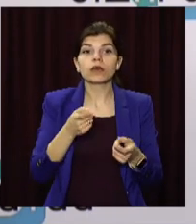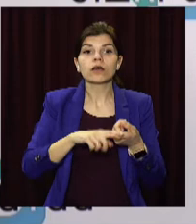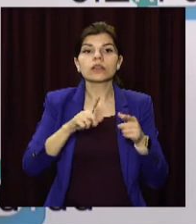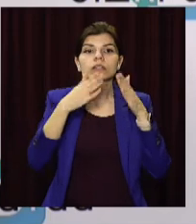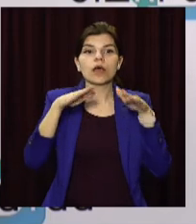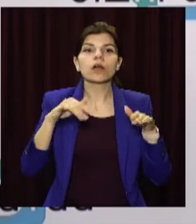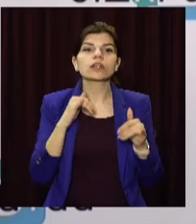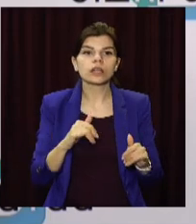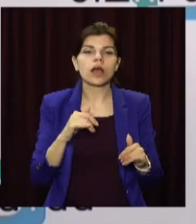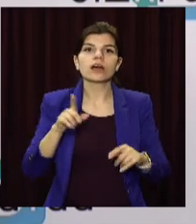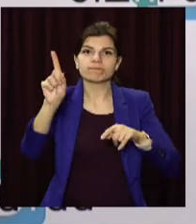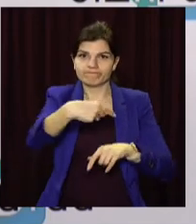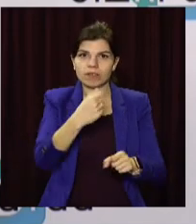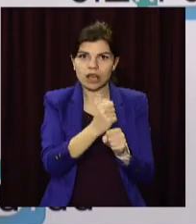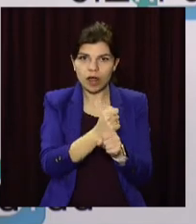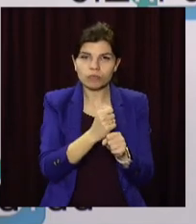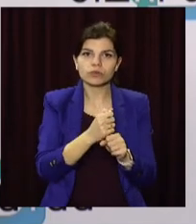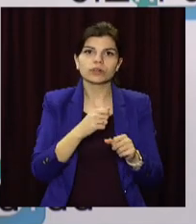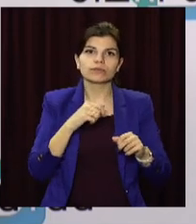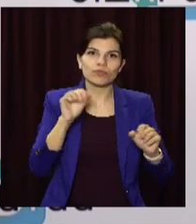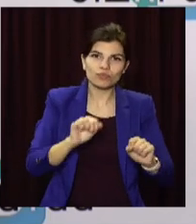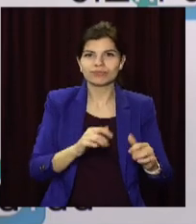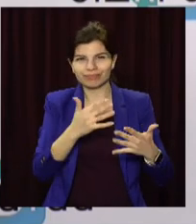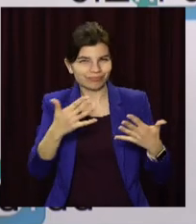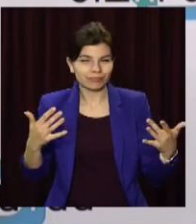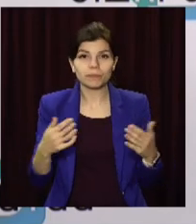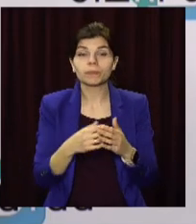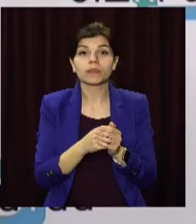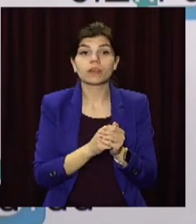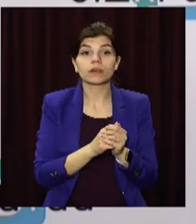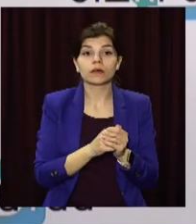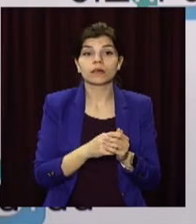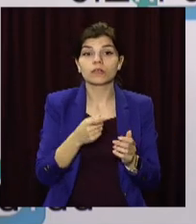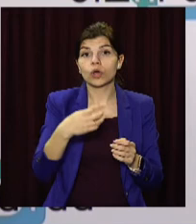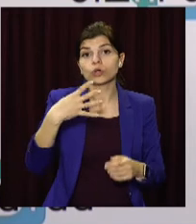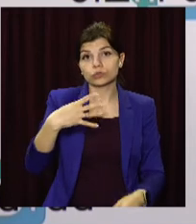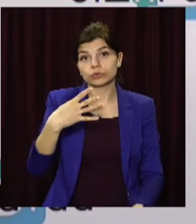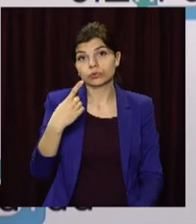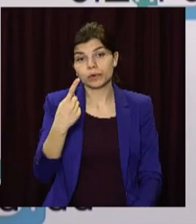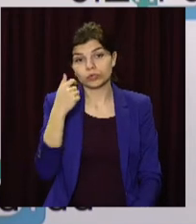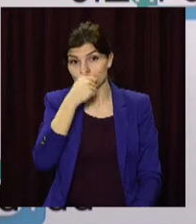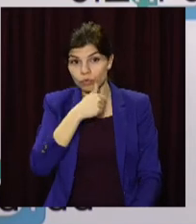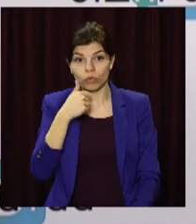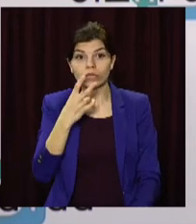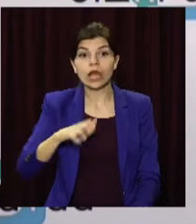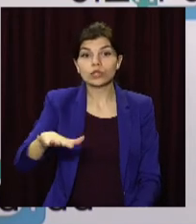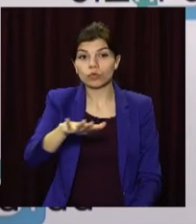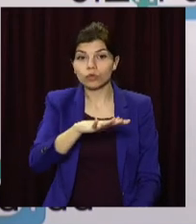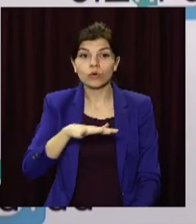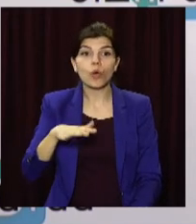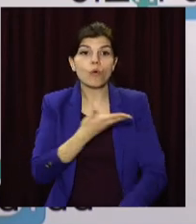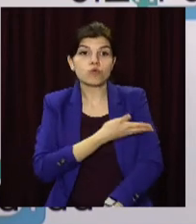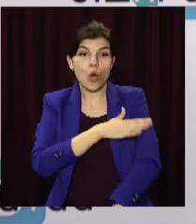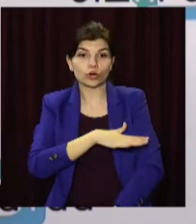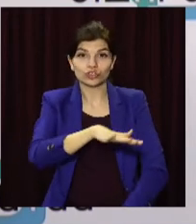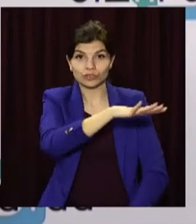табори для примусових робіт і окрема категорія – це з кінця 41-го, класично в 42-му році – на території окупованої Польщі